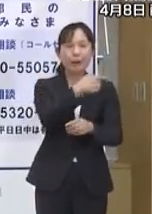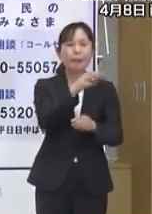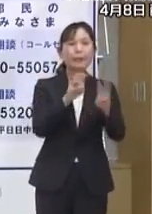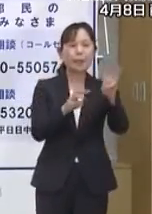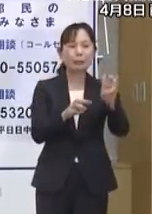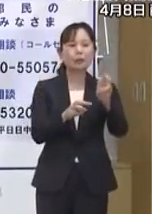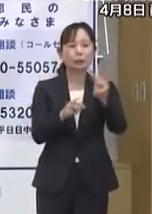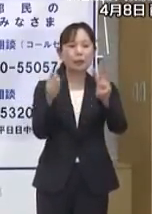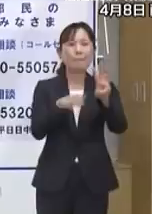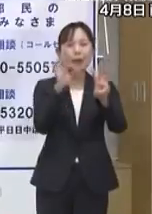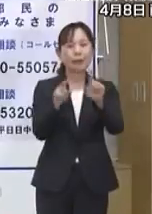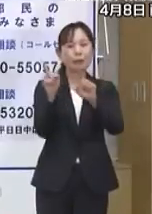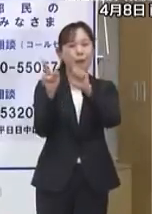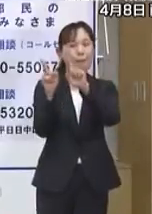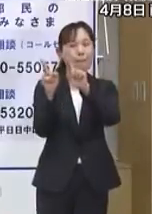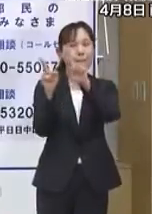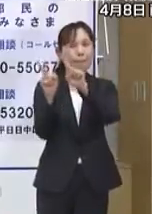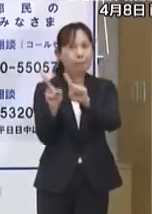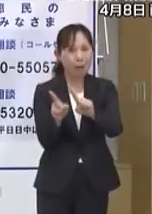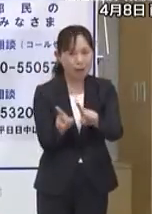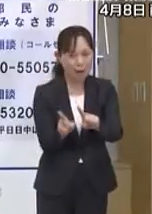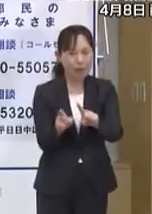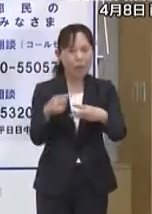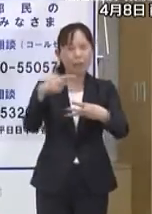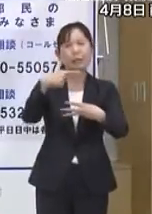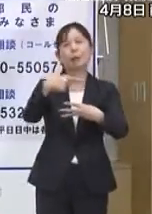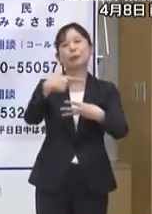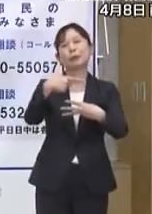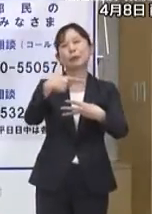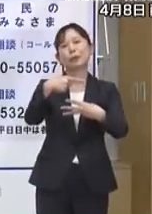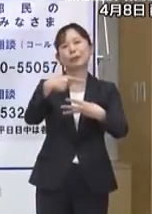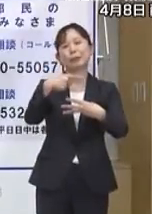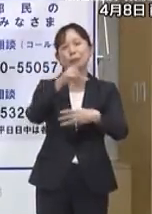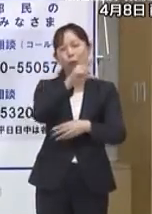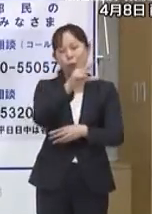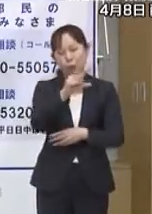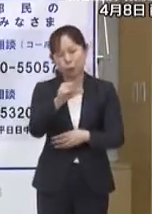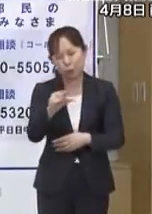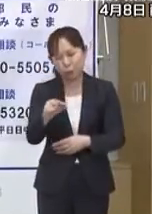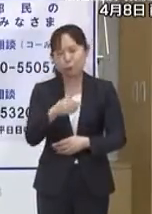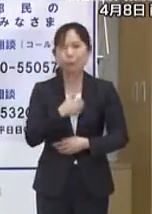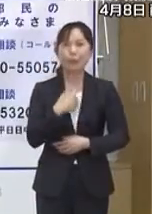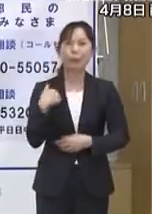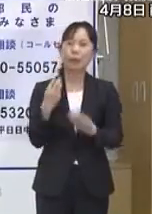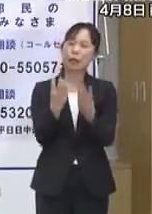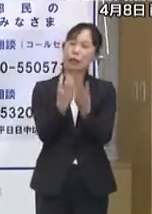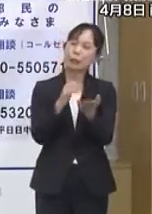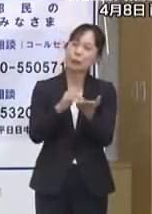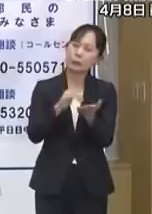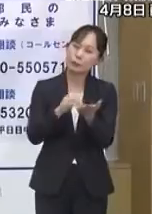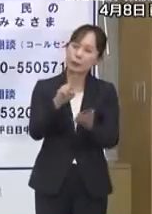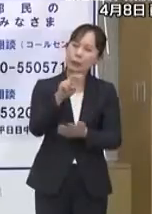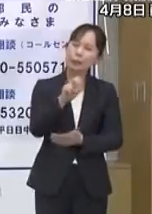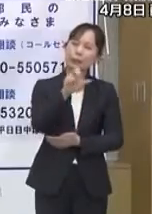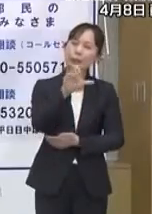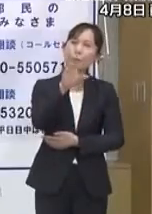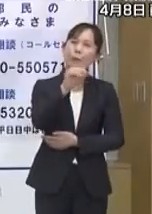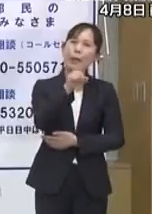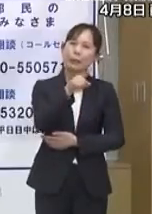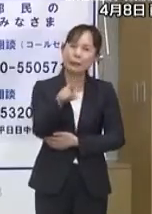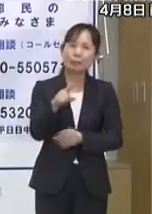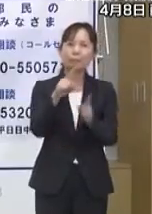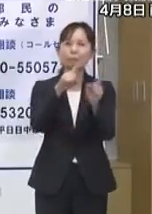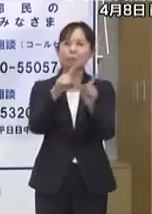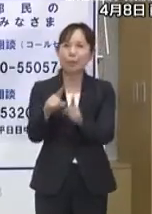33%3割三部の1ですね減った人数にします約25万人の減少という